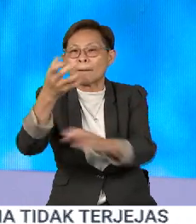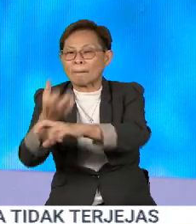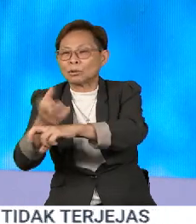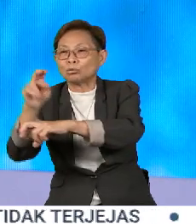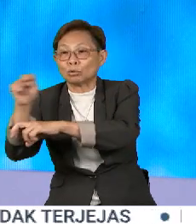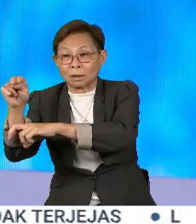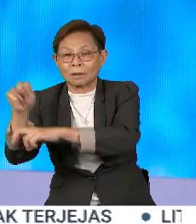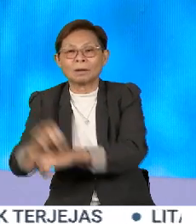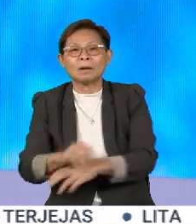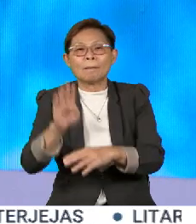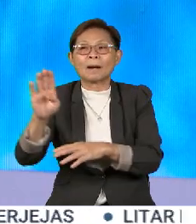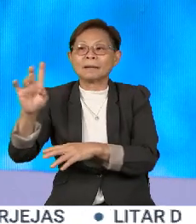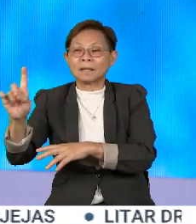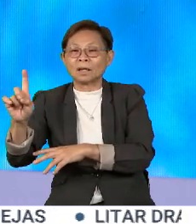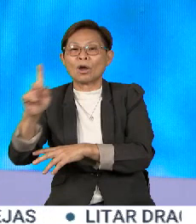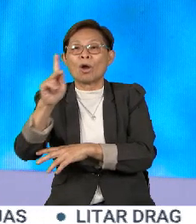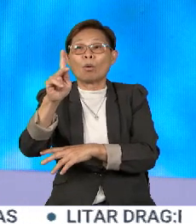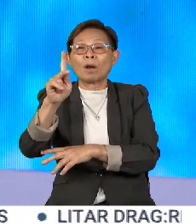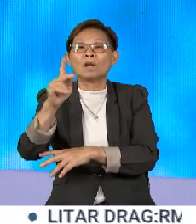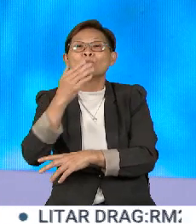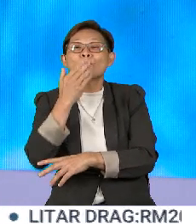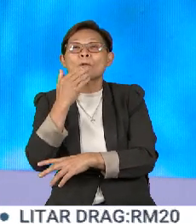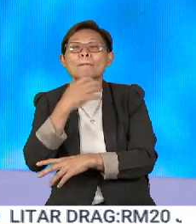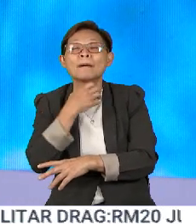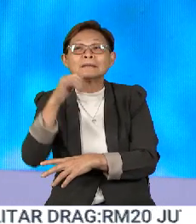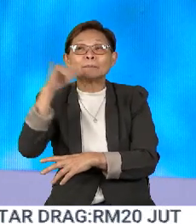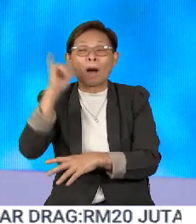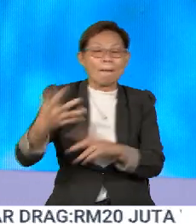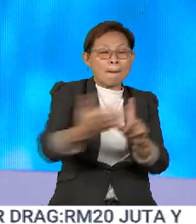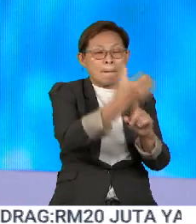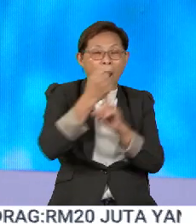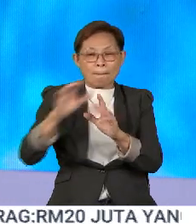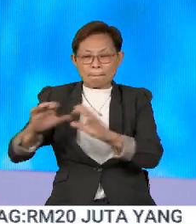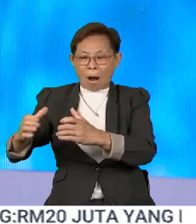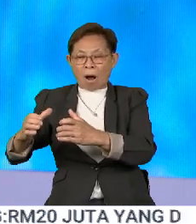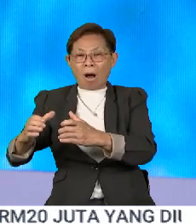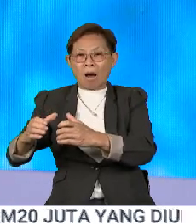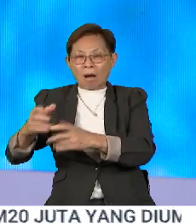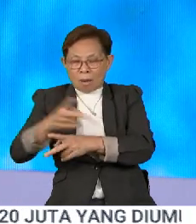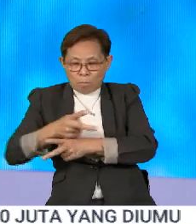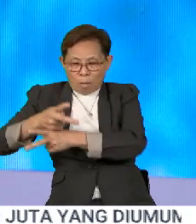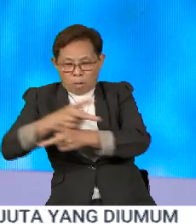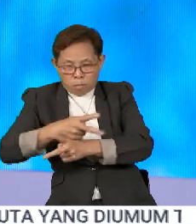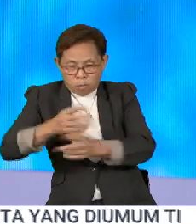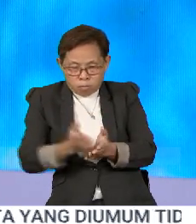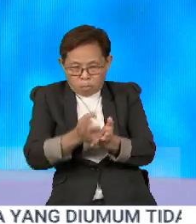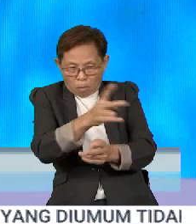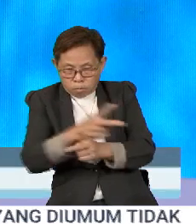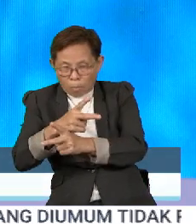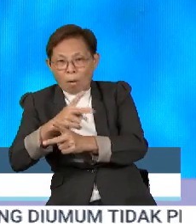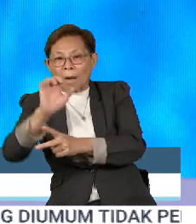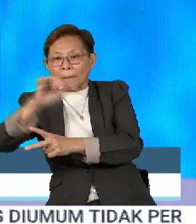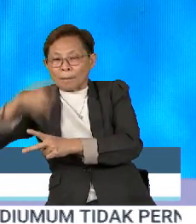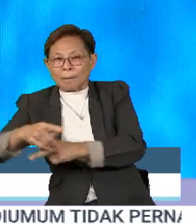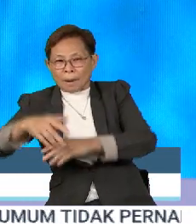notica Barat Daya Kuala gula perak semalam rampasan dibuat pasukan perundagian di bawah yang mengesan